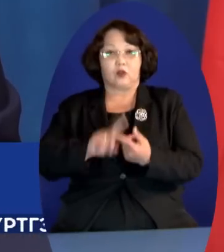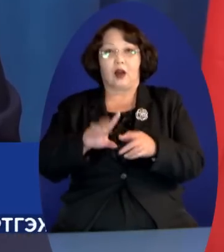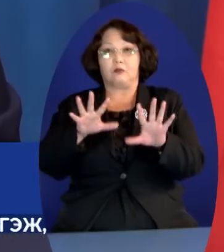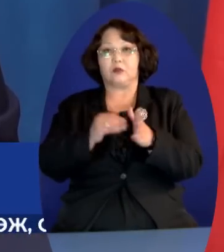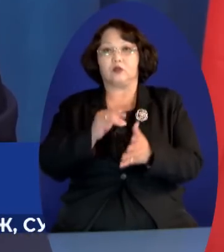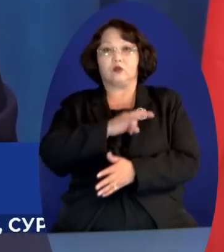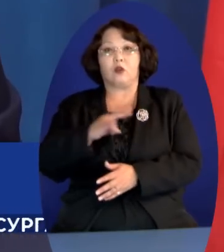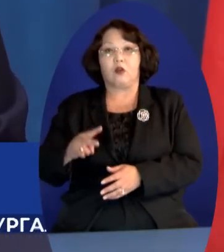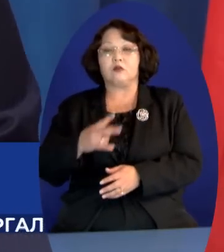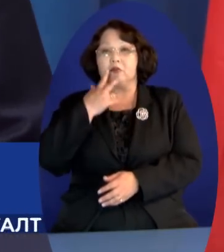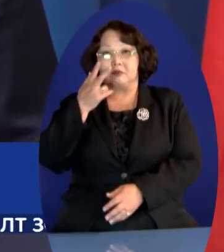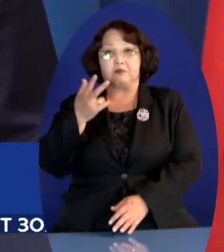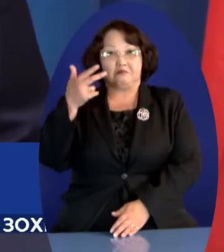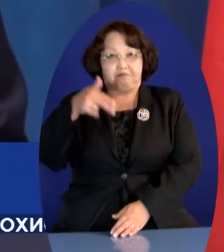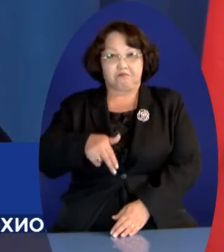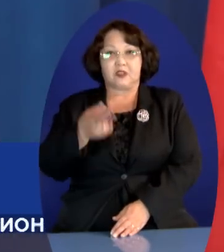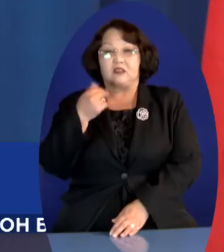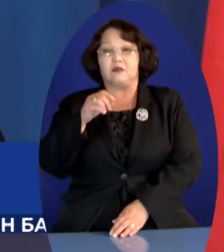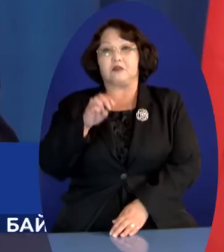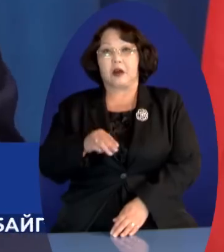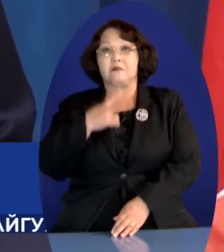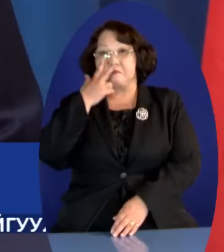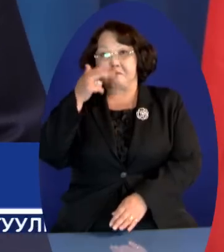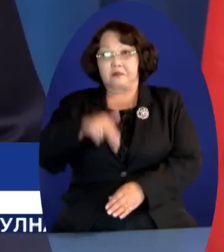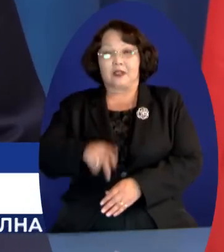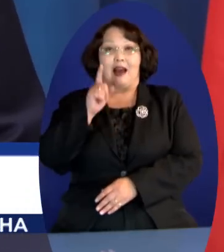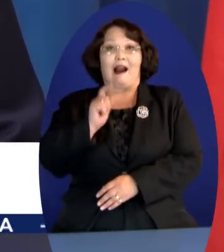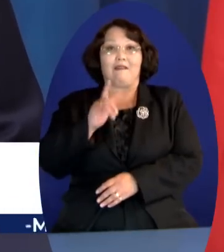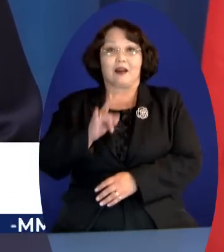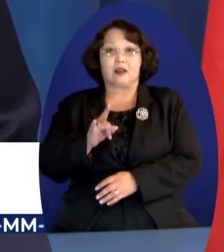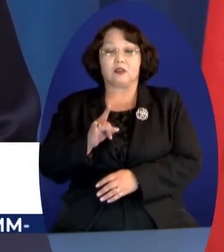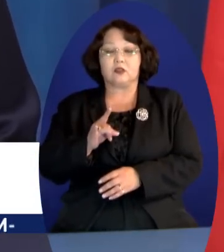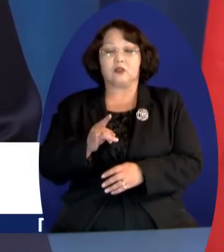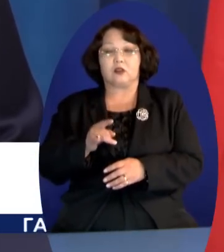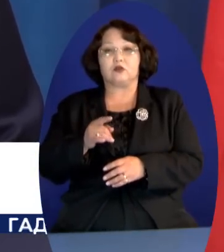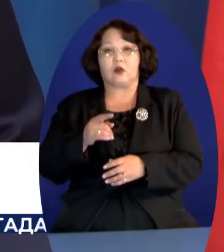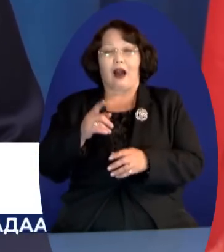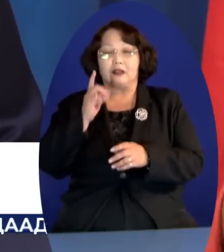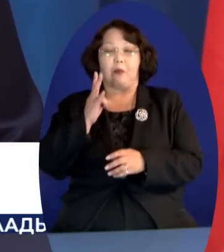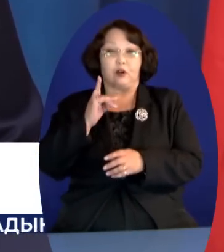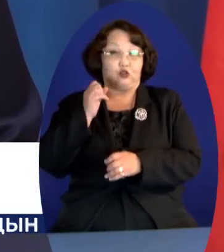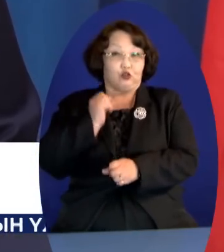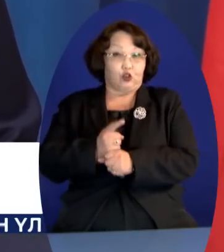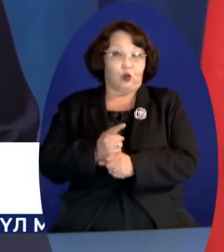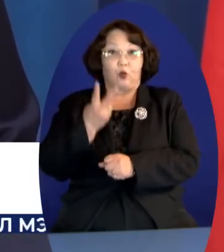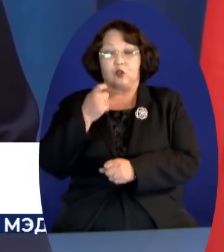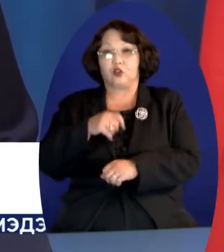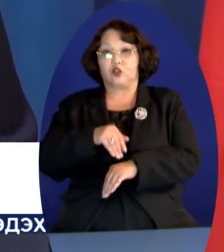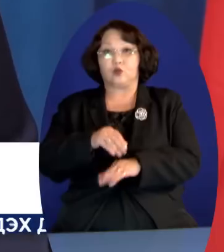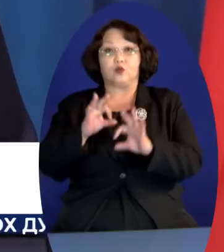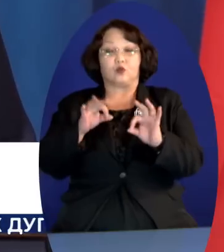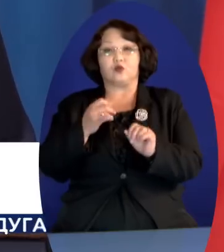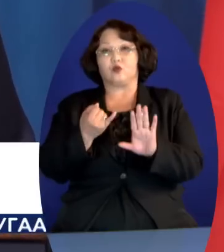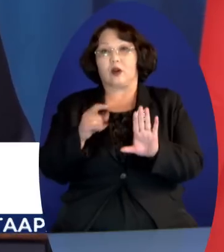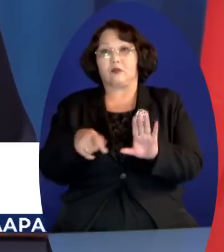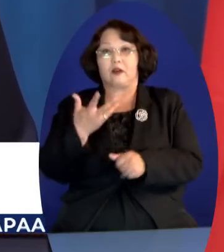тонн төлшийг одоо хаврын тариалтын үеийн ханшийн одоо дизель түвшний үнийн түвшинд байлгахаар засгийн газрын нөөц сонгоос 6.5 тэрбум